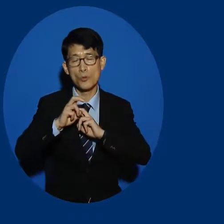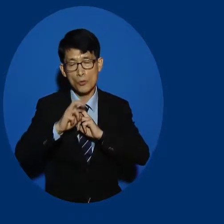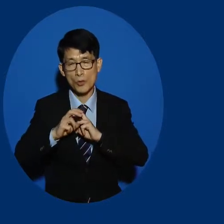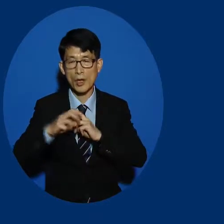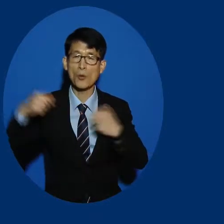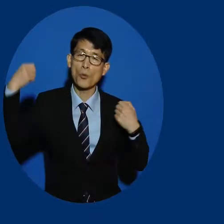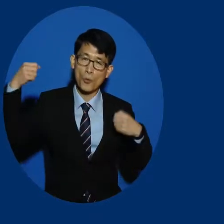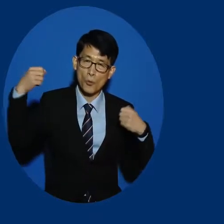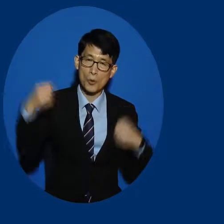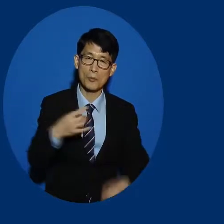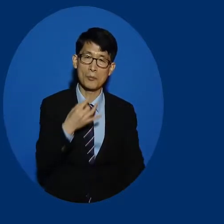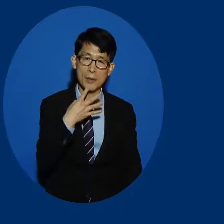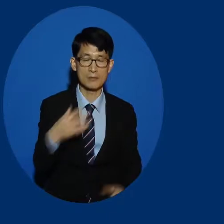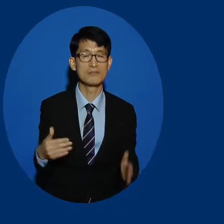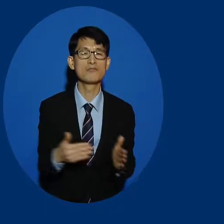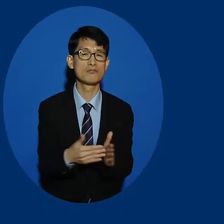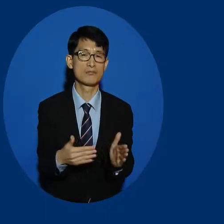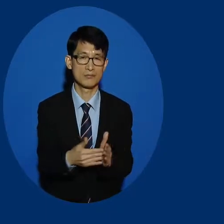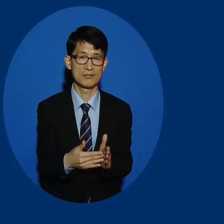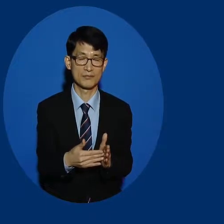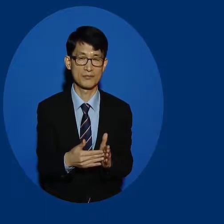형태들이거든요. 우리가 근본적인